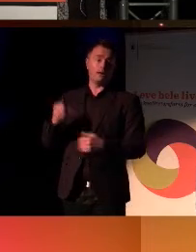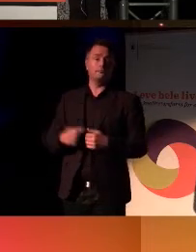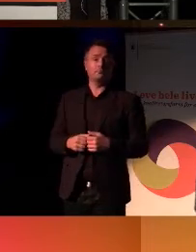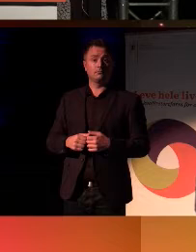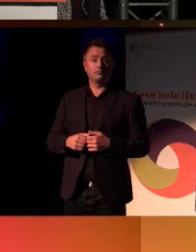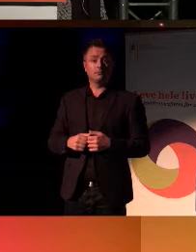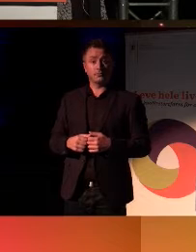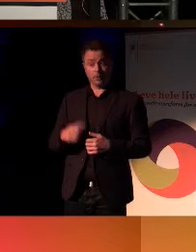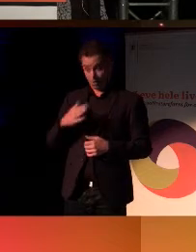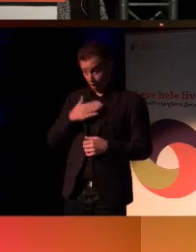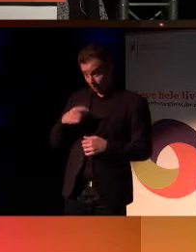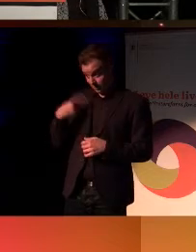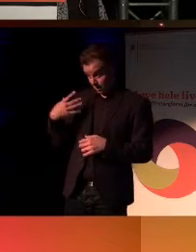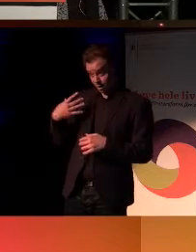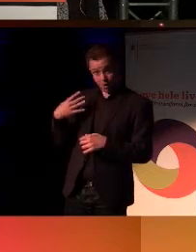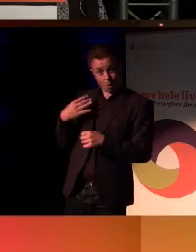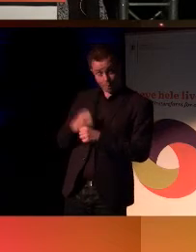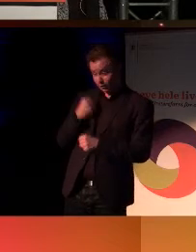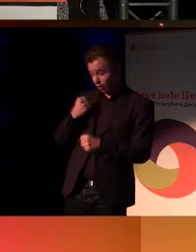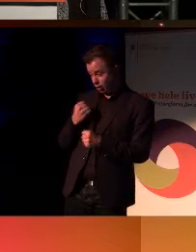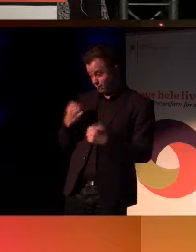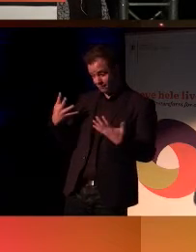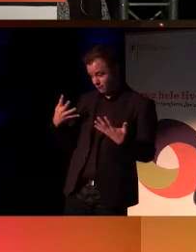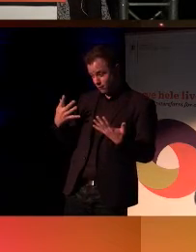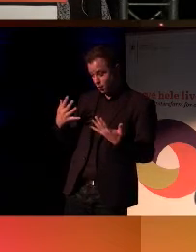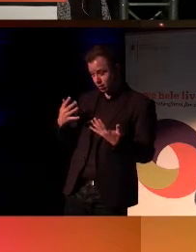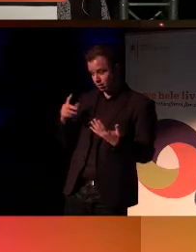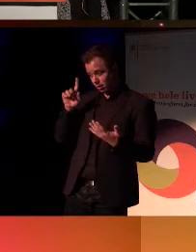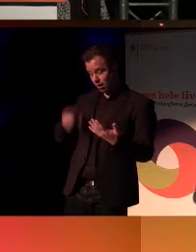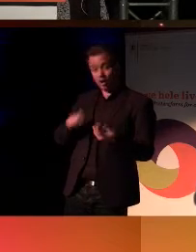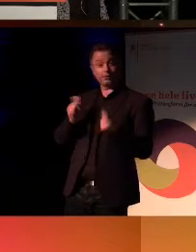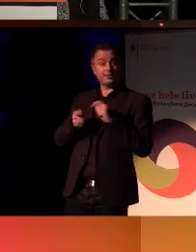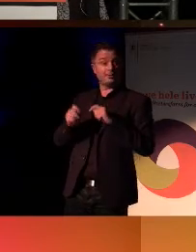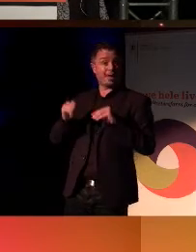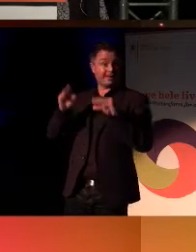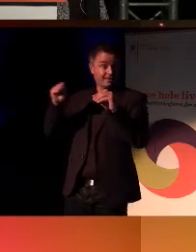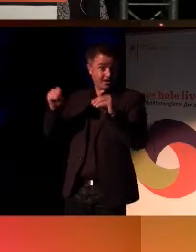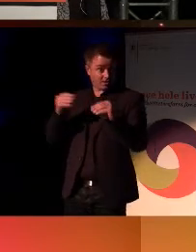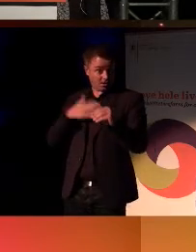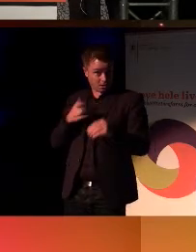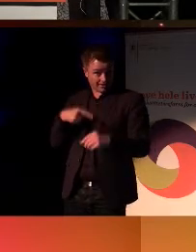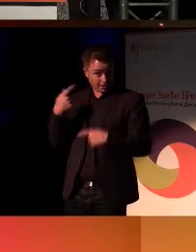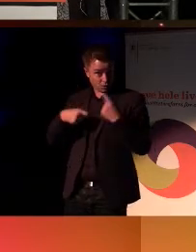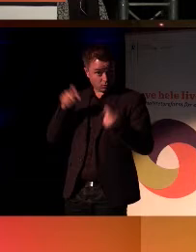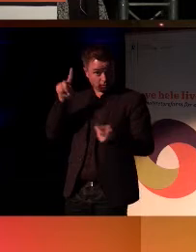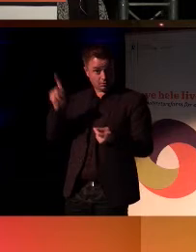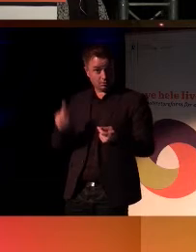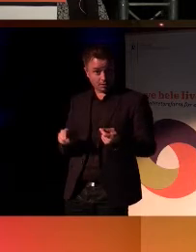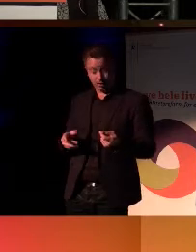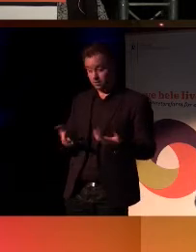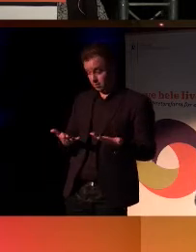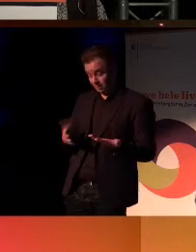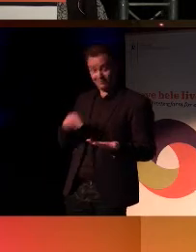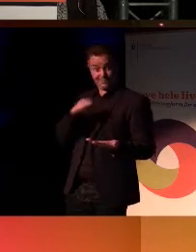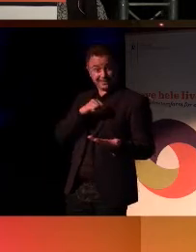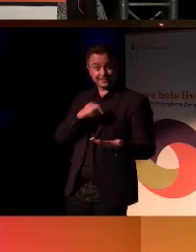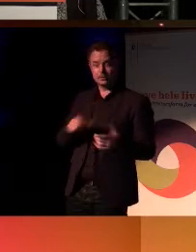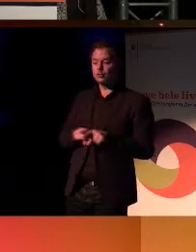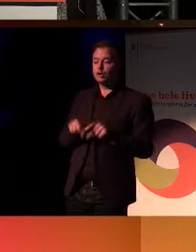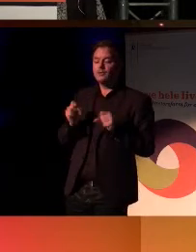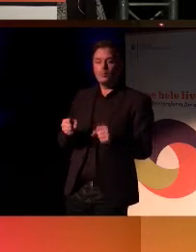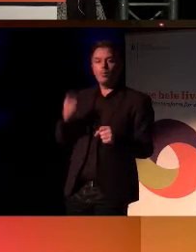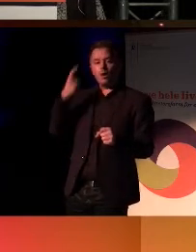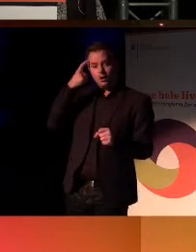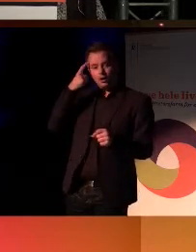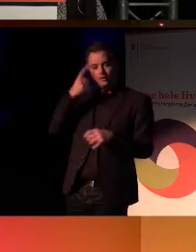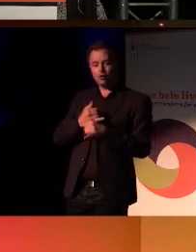vi avdekket et forbedringspotensiale, så vi skal ha et forbedringsprosjekt, så må vi kunne forbedringsmetodikk.